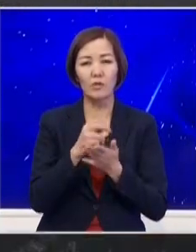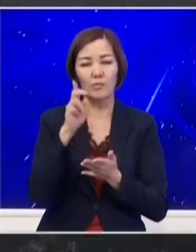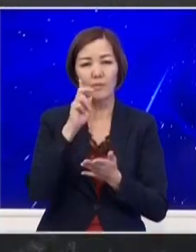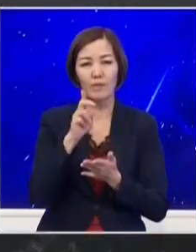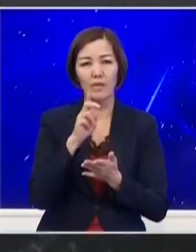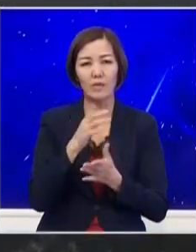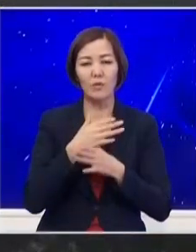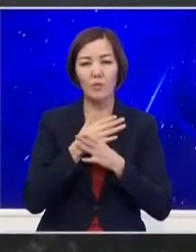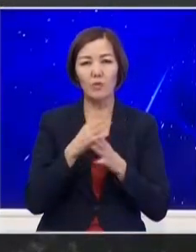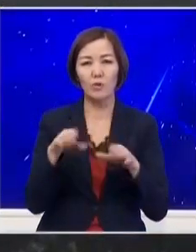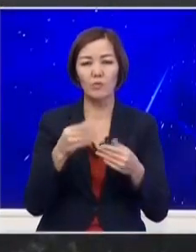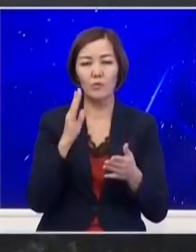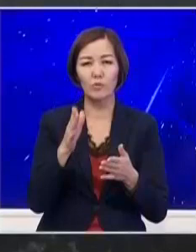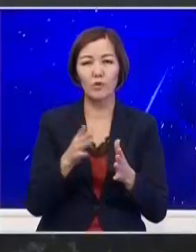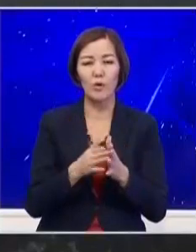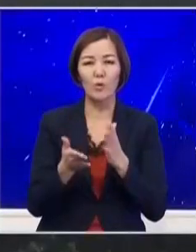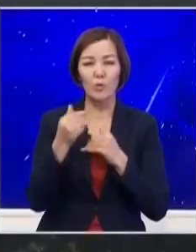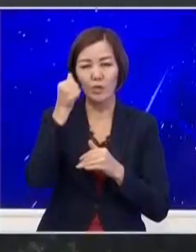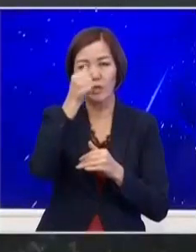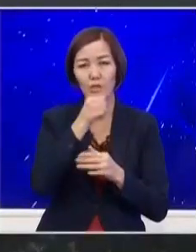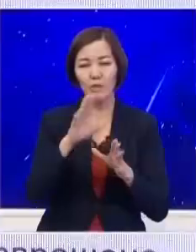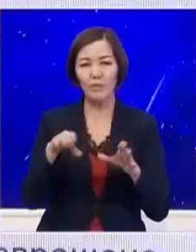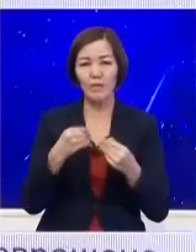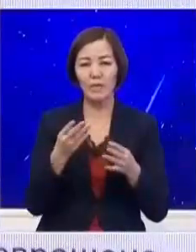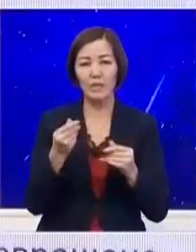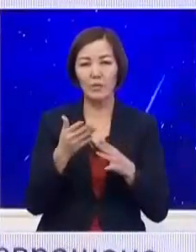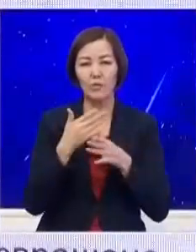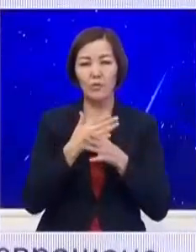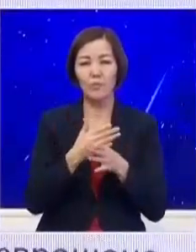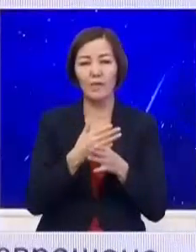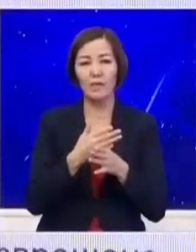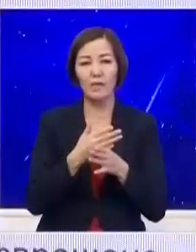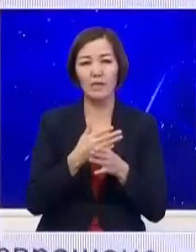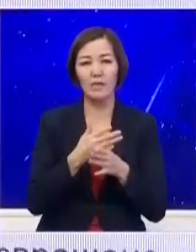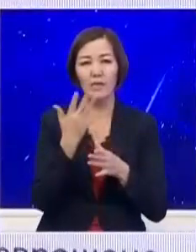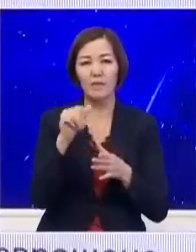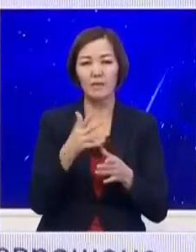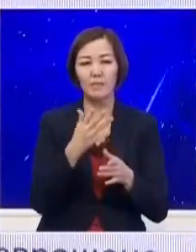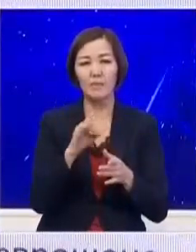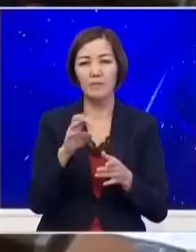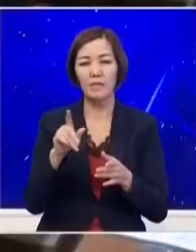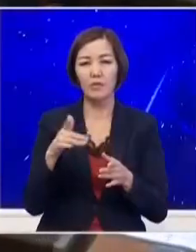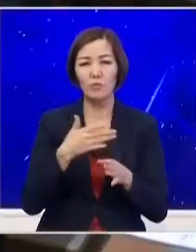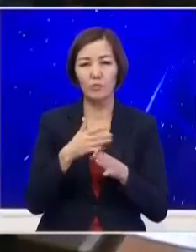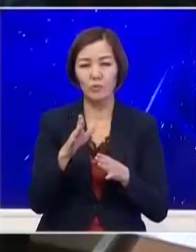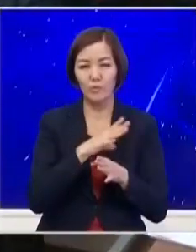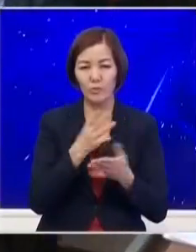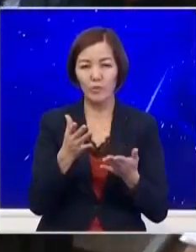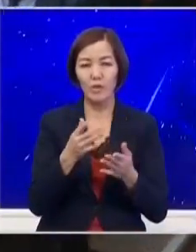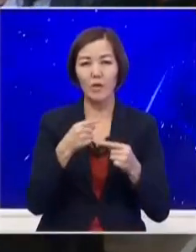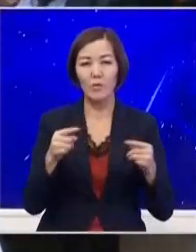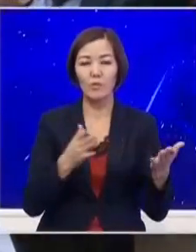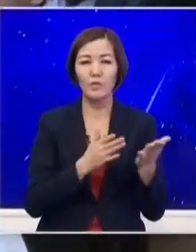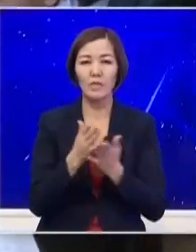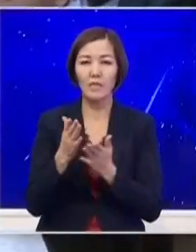тарапынан қолдау зор. Өткен жылы оларға берілетін субсидия үшін 5-9 миллиард қаржы бөлінген. Мұнымен қоса өзге